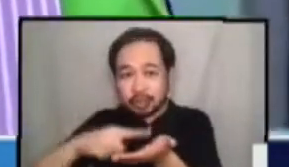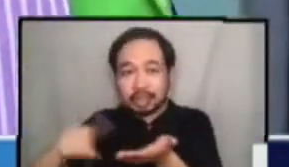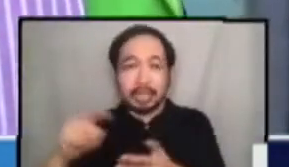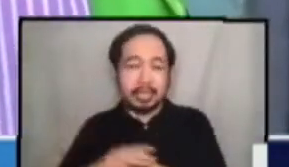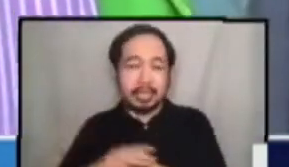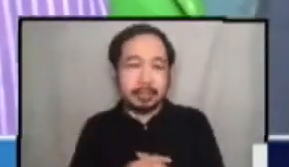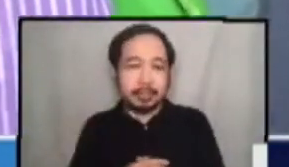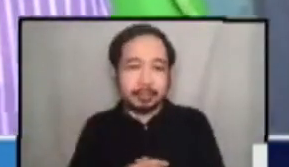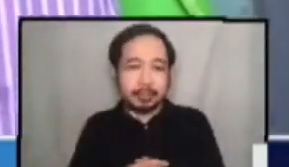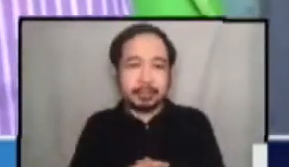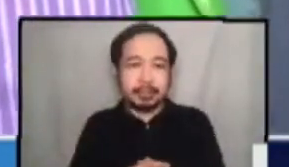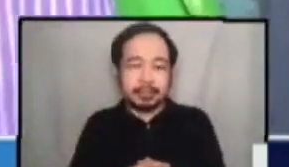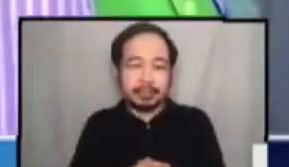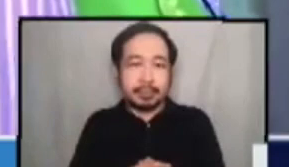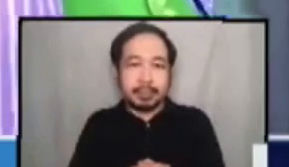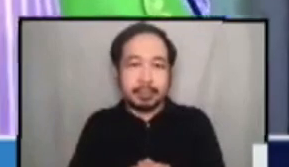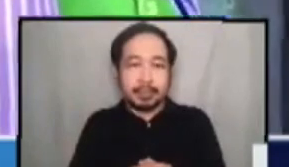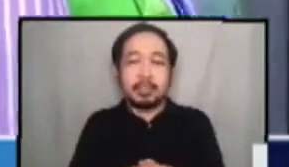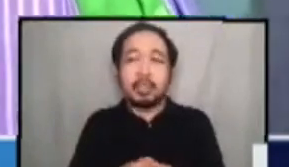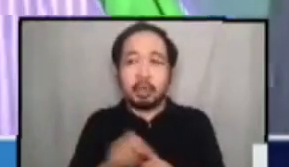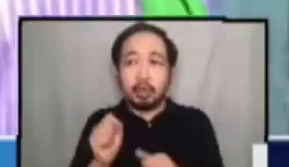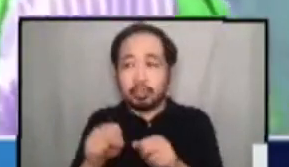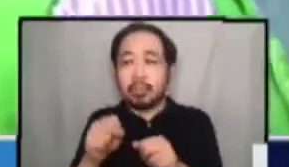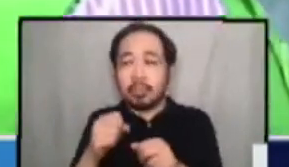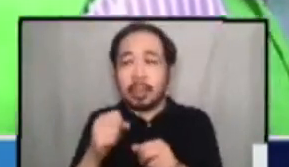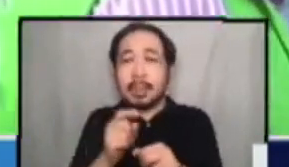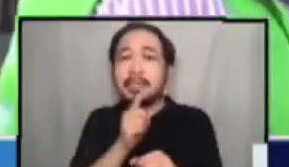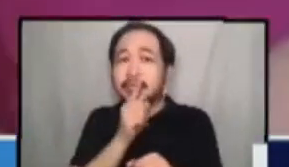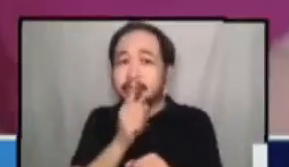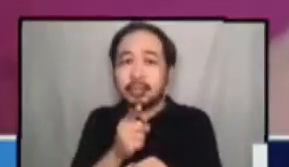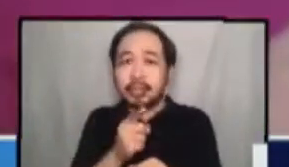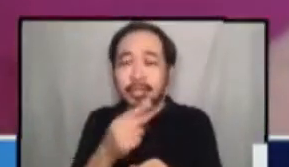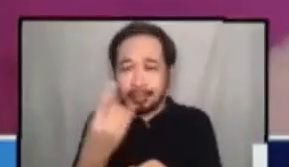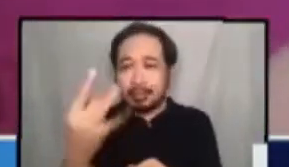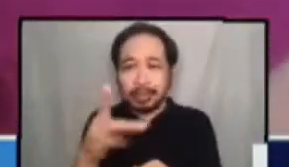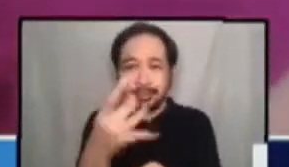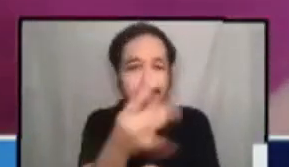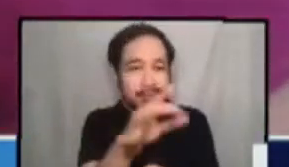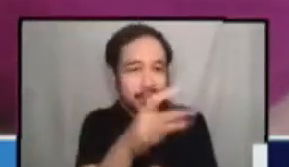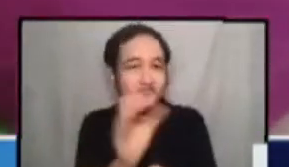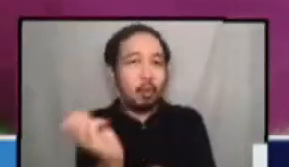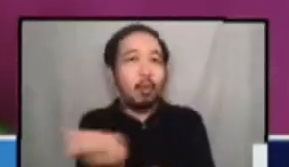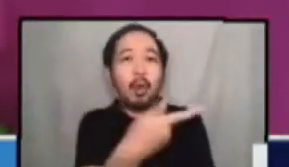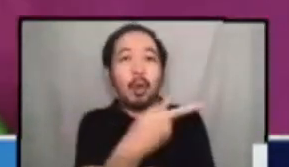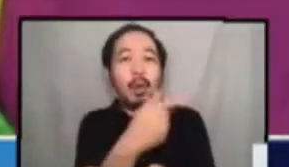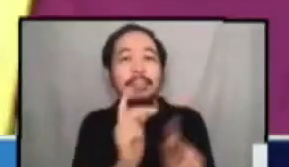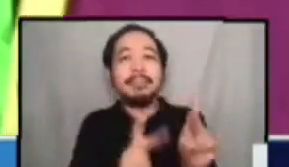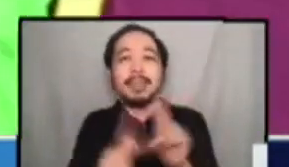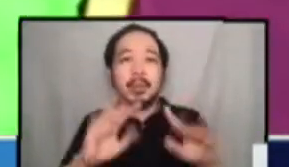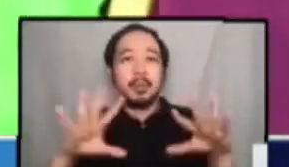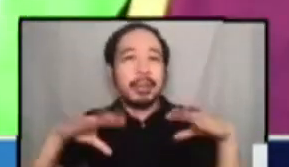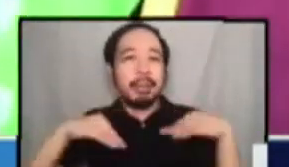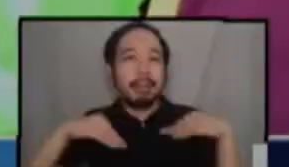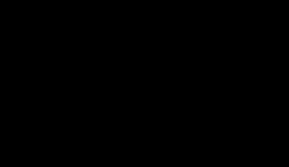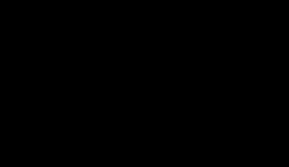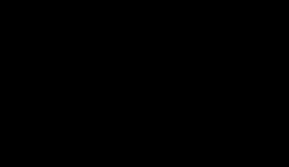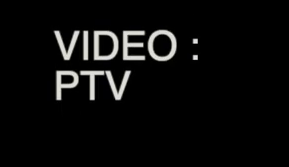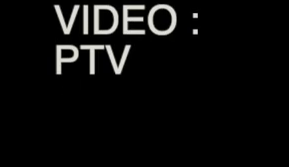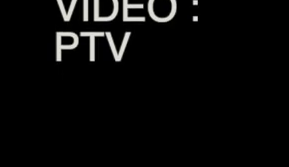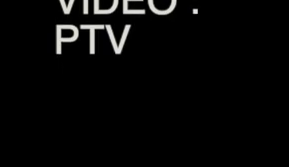mga hanay ng sub-implementers natin ang madadapuan o mahahawa sa sakit nito.